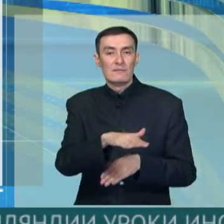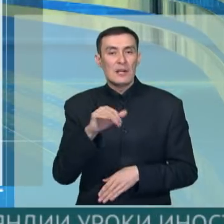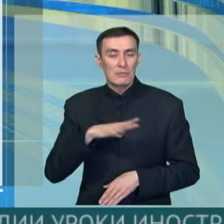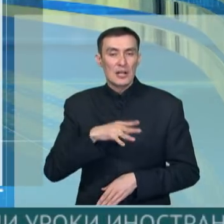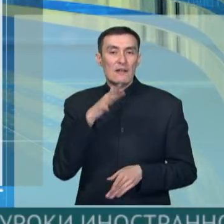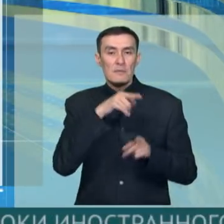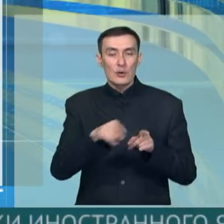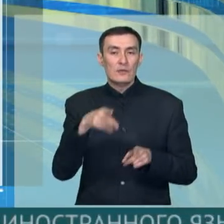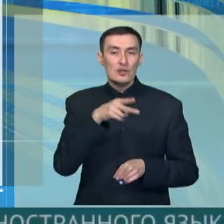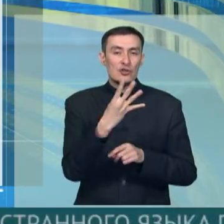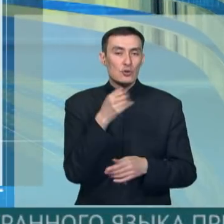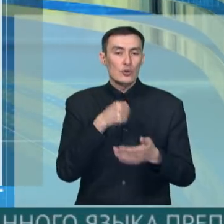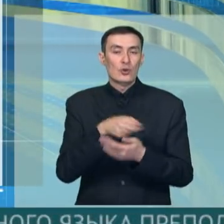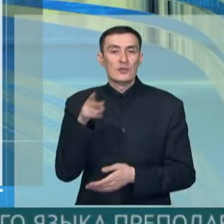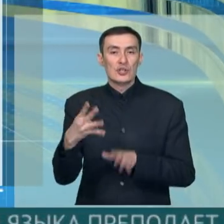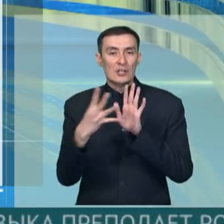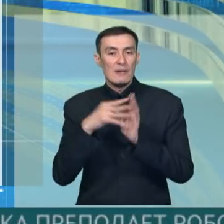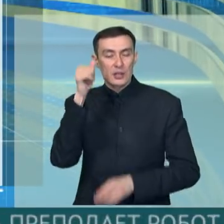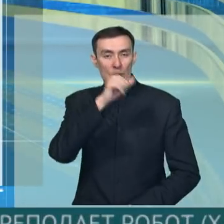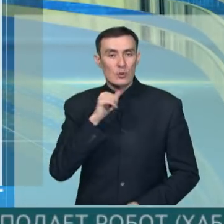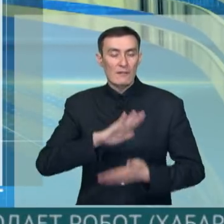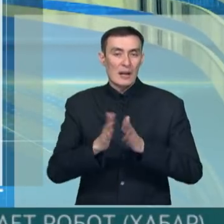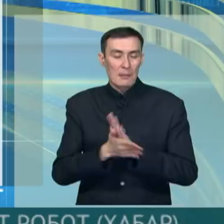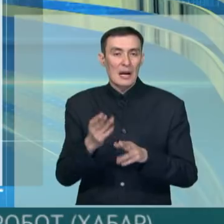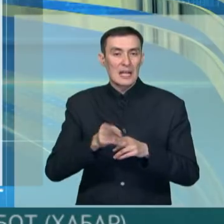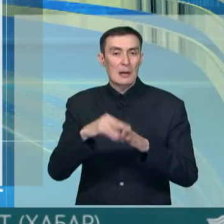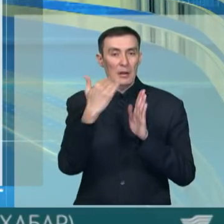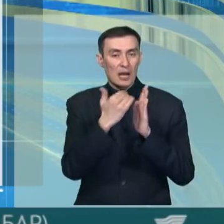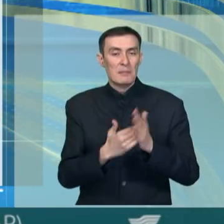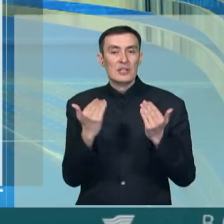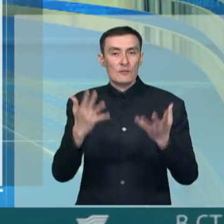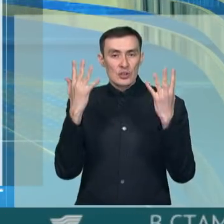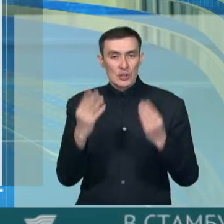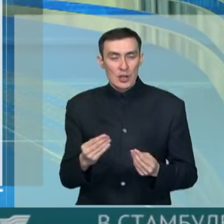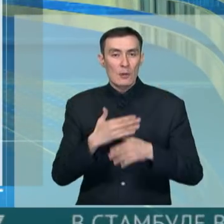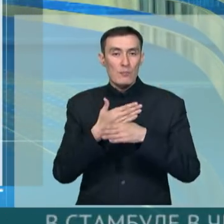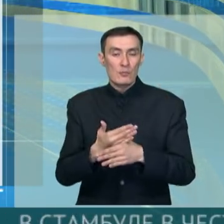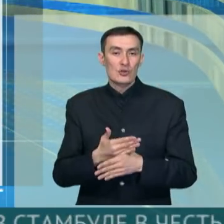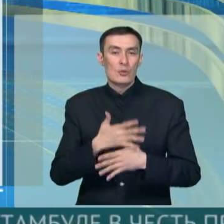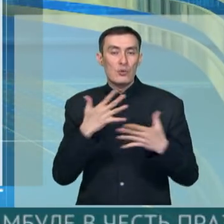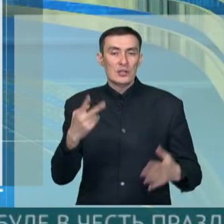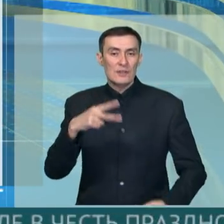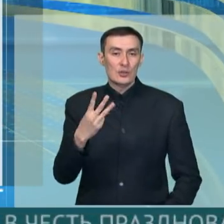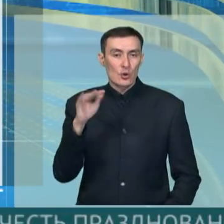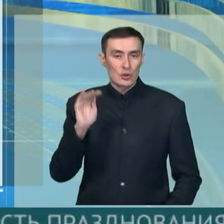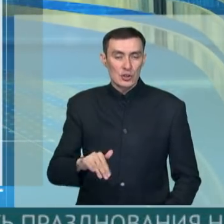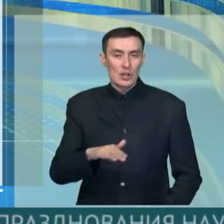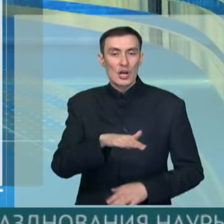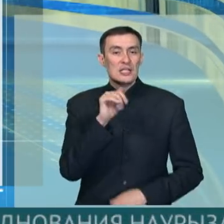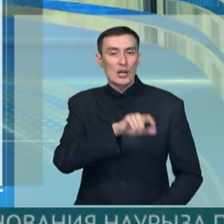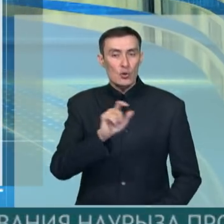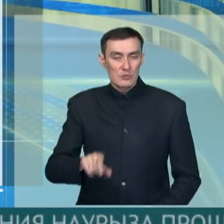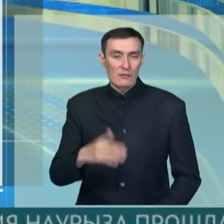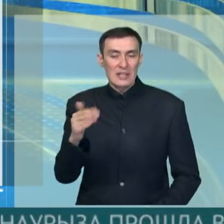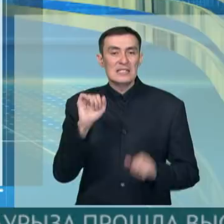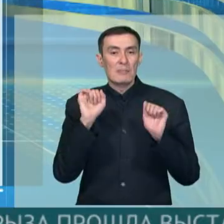с 2004 по 2009 годы. В рамках этой программы на сегодняшний день помощь получили больше 23 тысяч